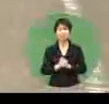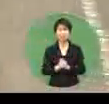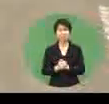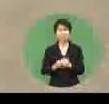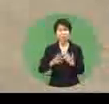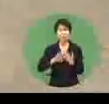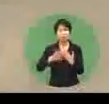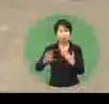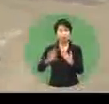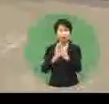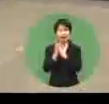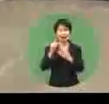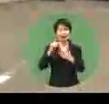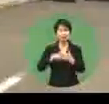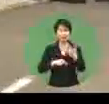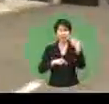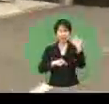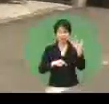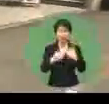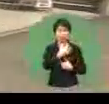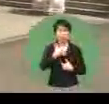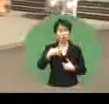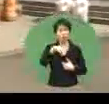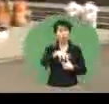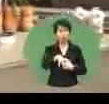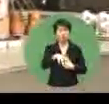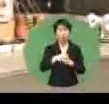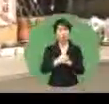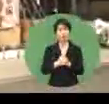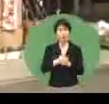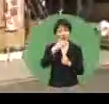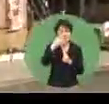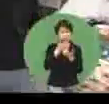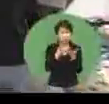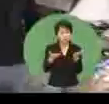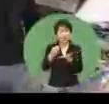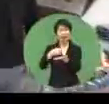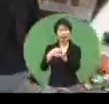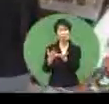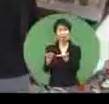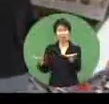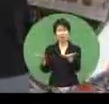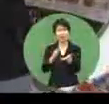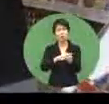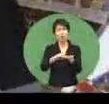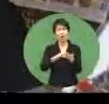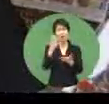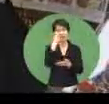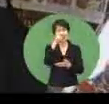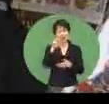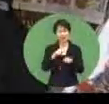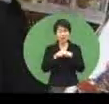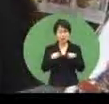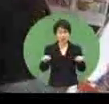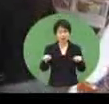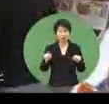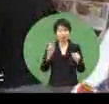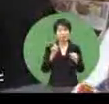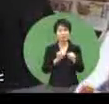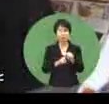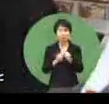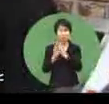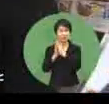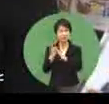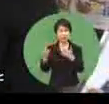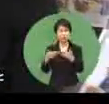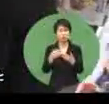その他、県内に8つある保健所では飲食店や販売店などの衛生管理を徹底するため、県の